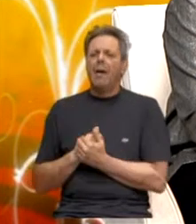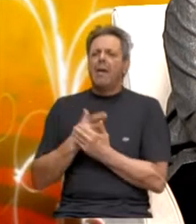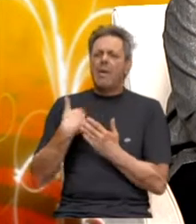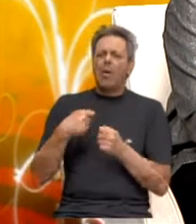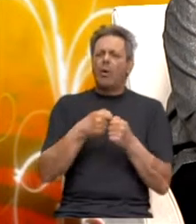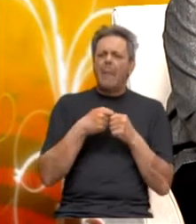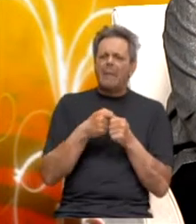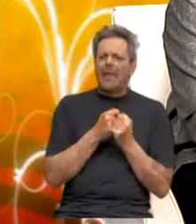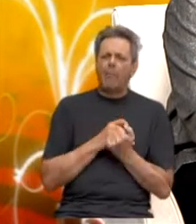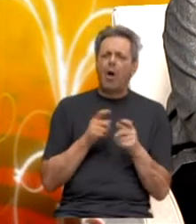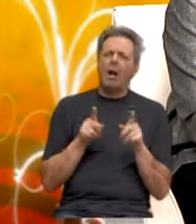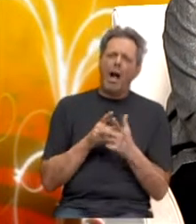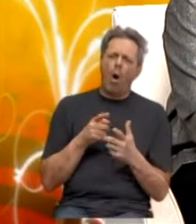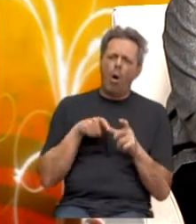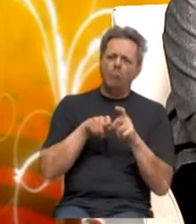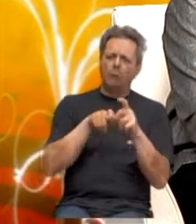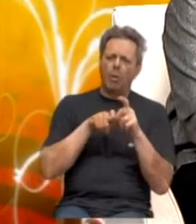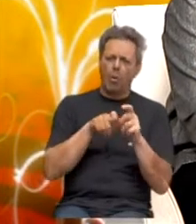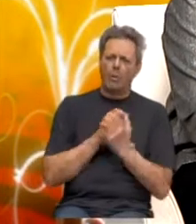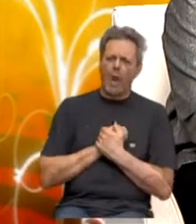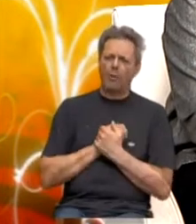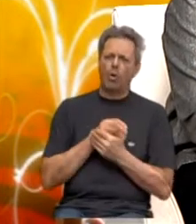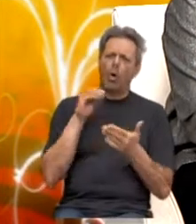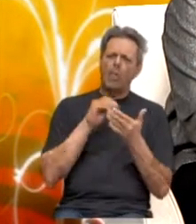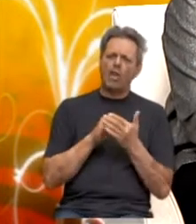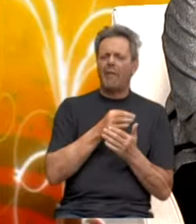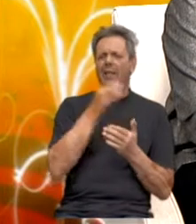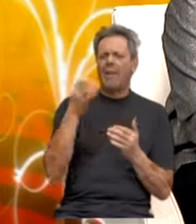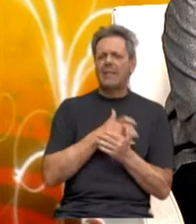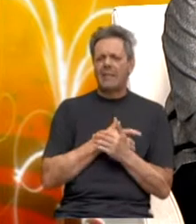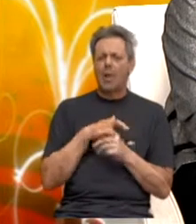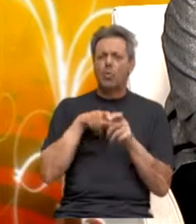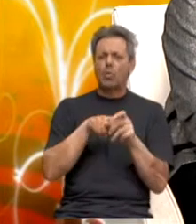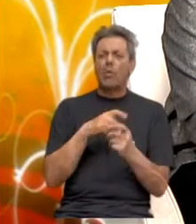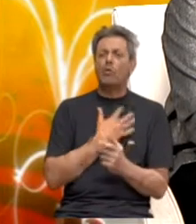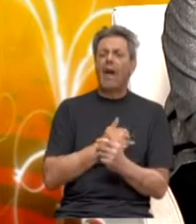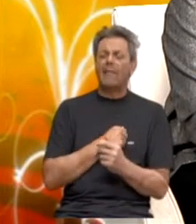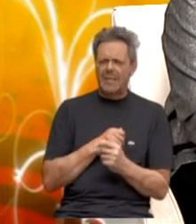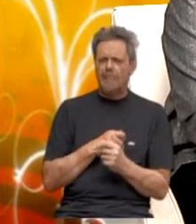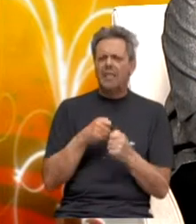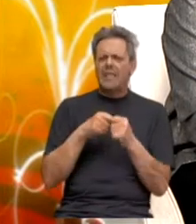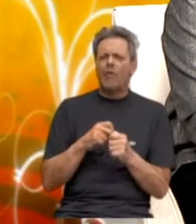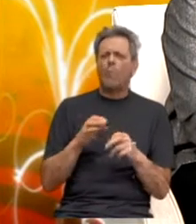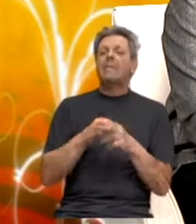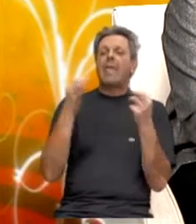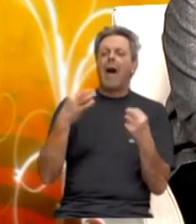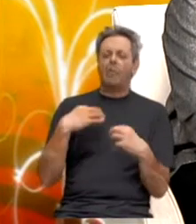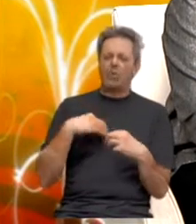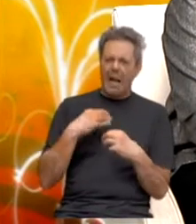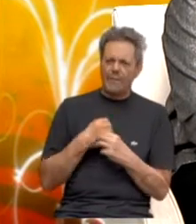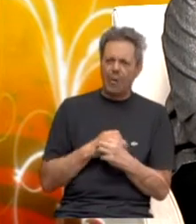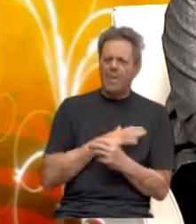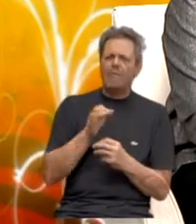organiziramo ga kao koordinator obilježavanja Dana srca u suradnji sa Hrvatskim zavodom za javno zdravstvo, dakle